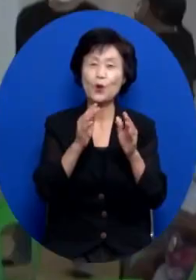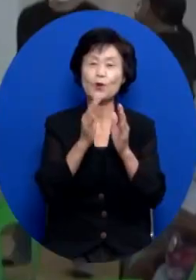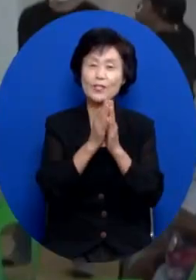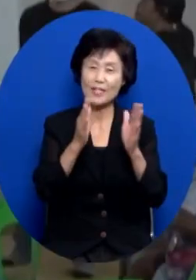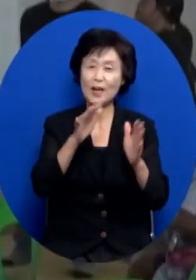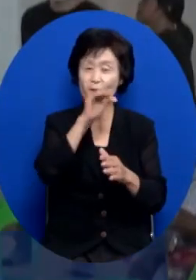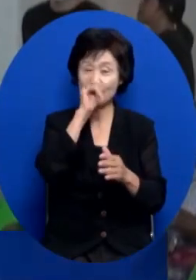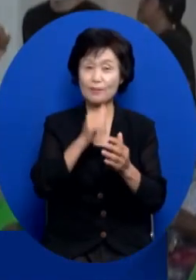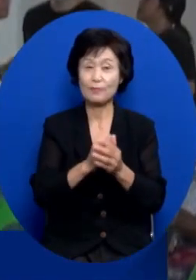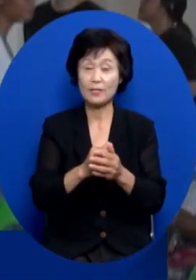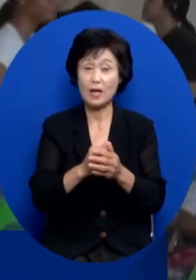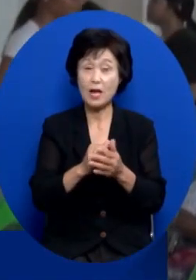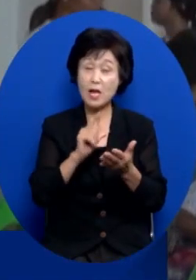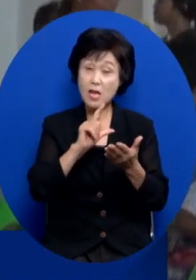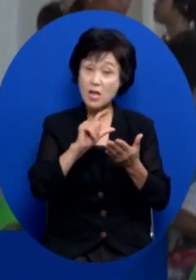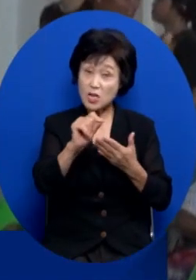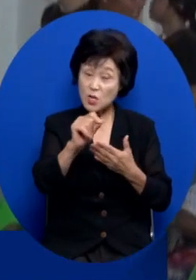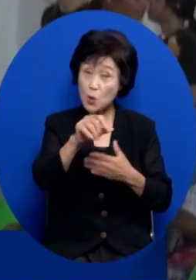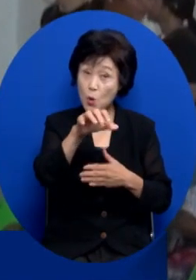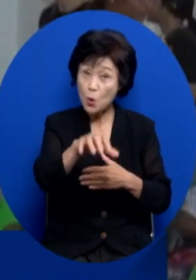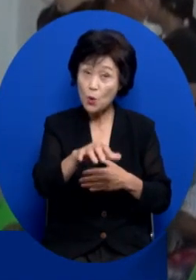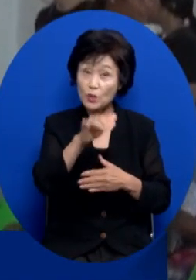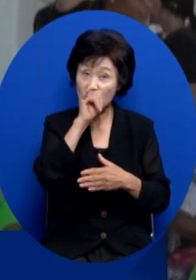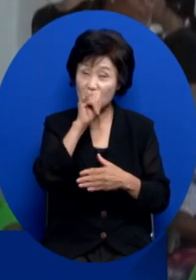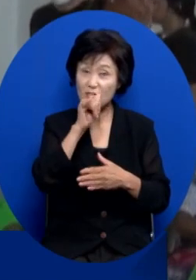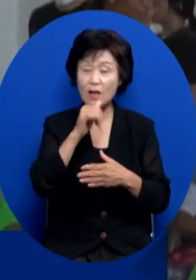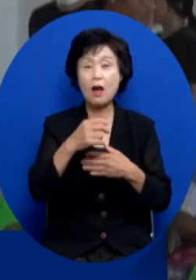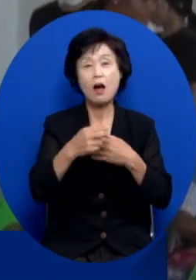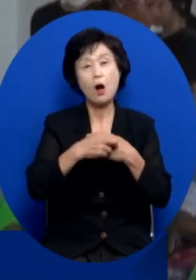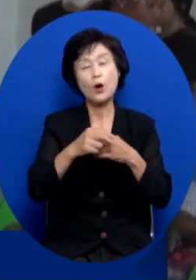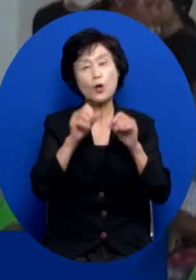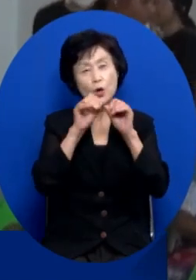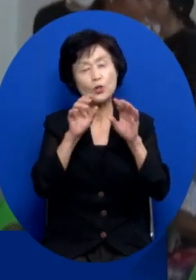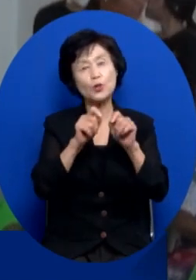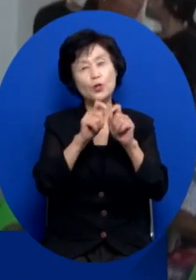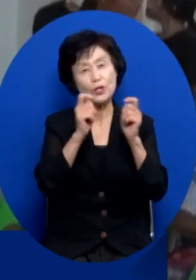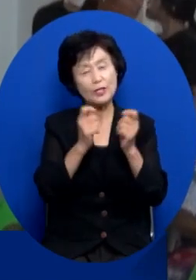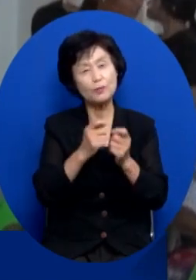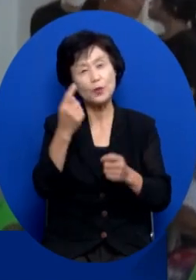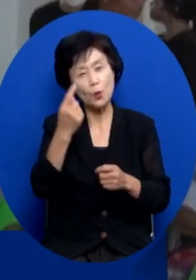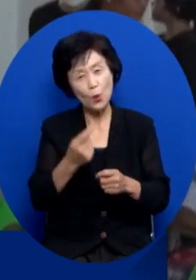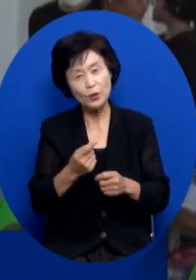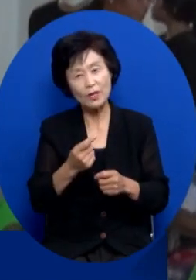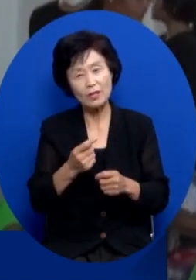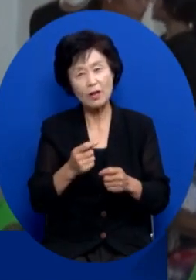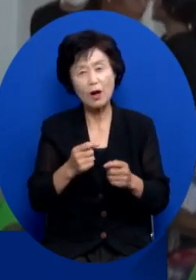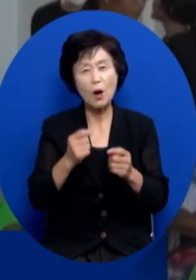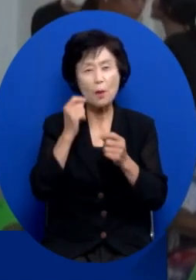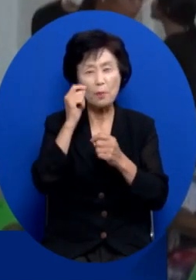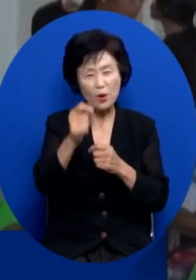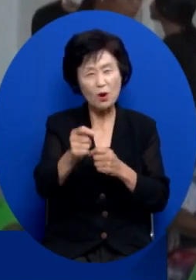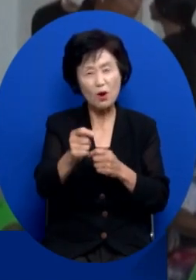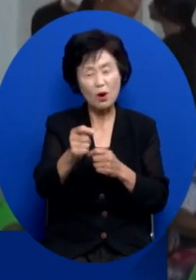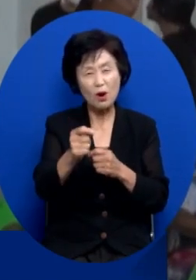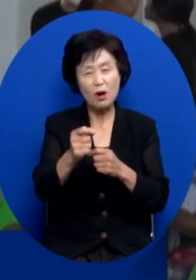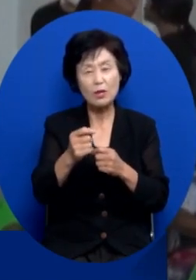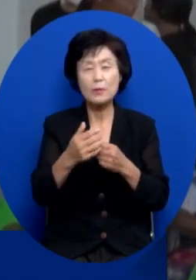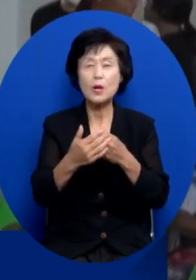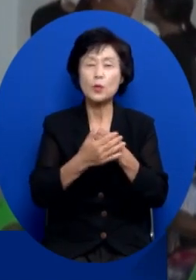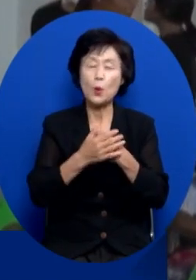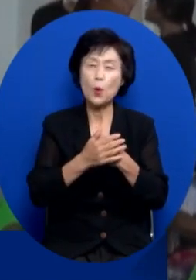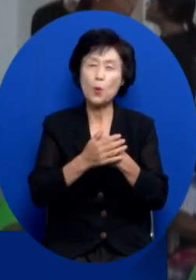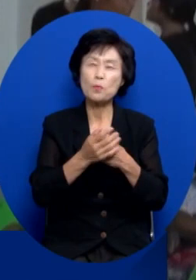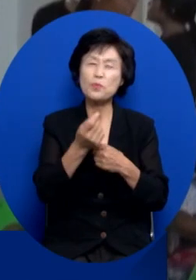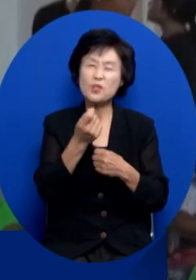아무래도 시골 지역에 있다 보니 의료 선교가 오기에는 너무 먼 거리에 있어서 많은 도움을 받지 못하고 있습니다. 그러던